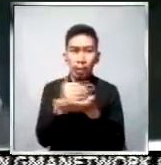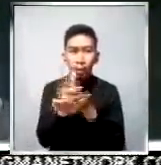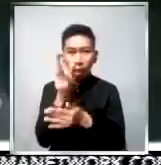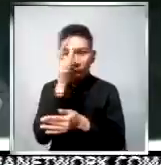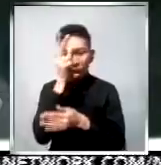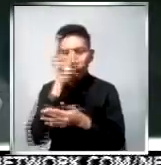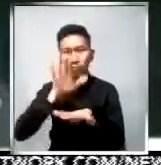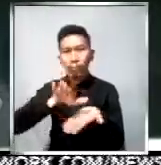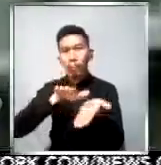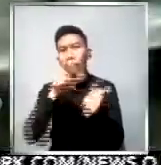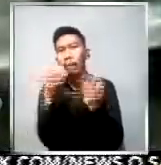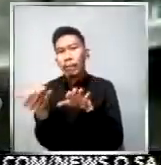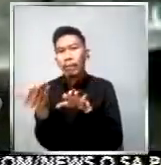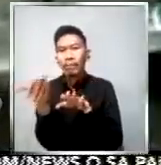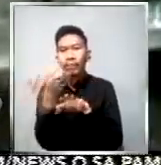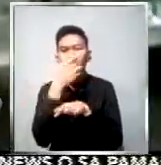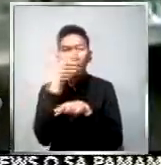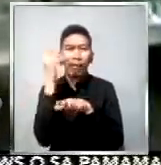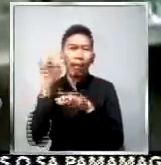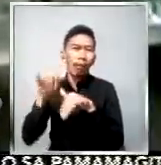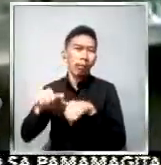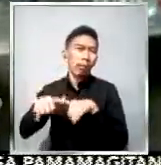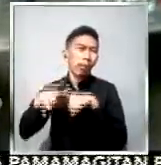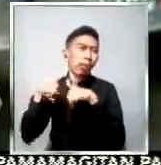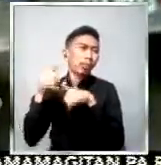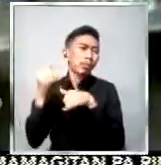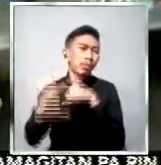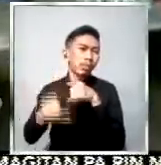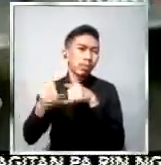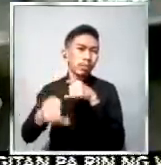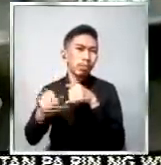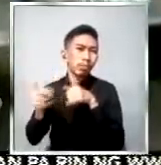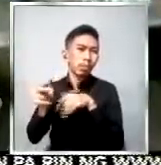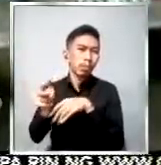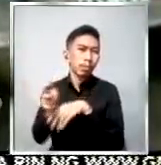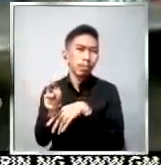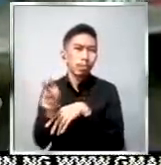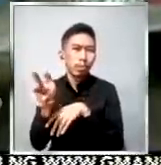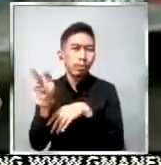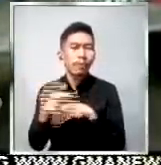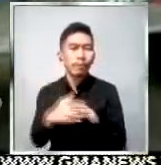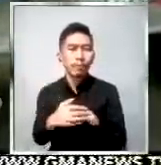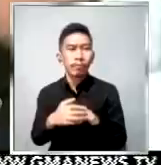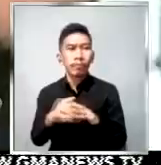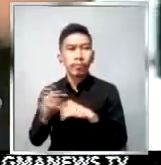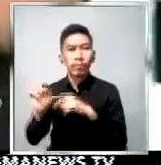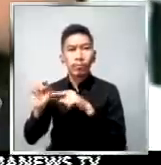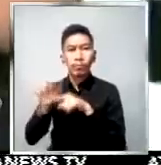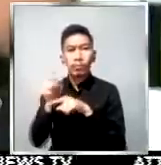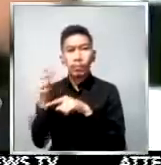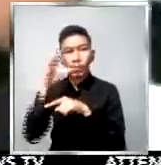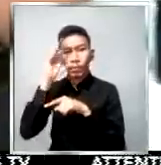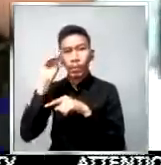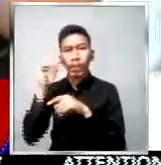tagal po ng biyahe. Sina June naman, kasama sa 6 na jeep na may kargang gulay at prutas. Malulugi na po. Dahil